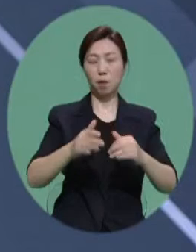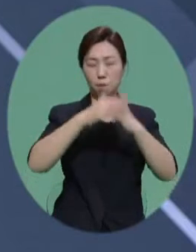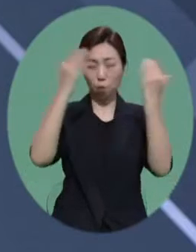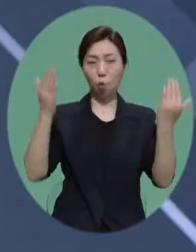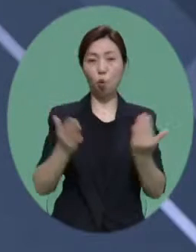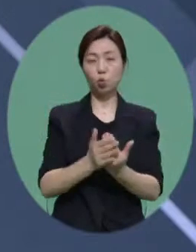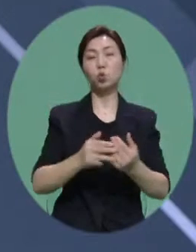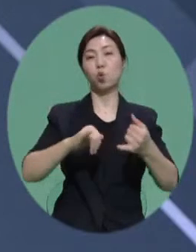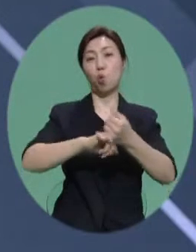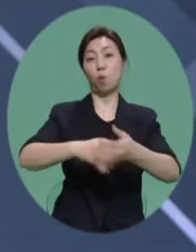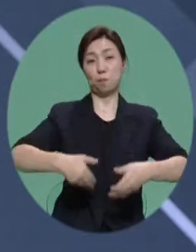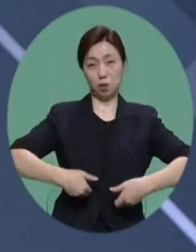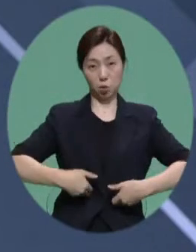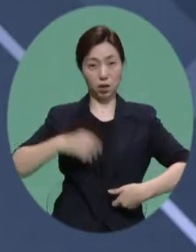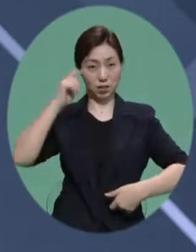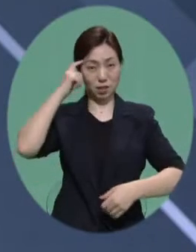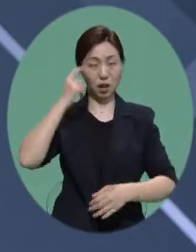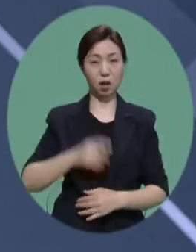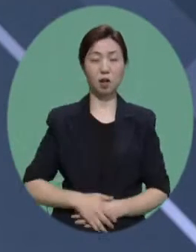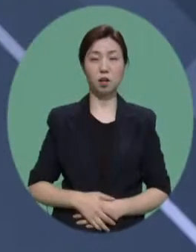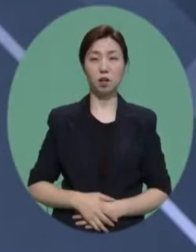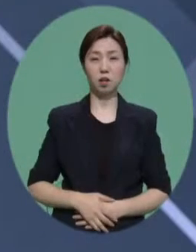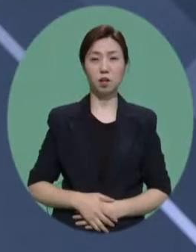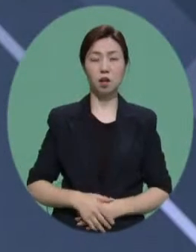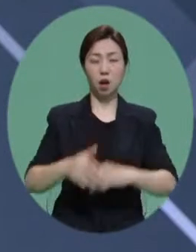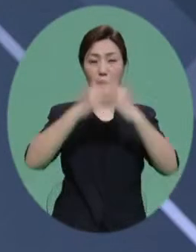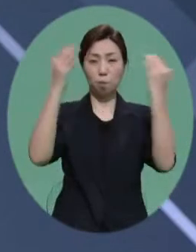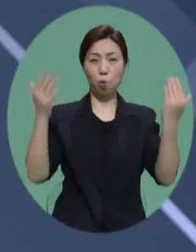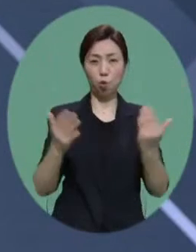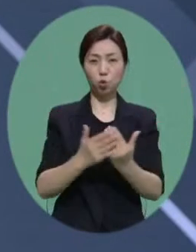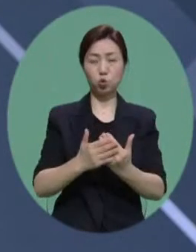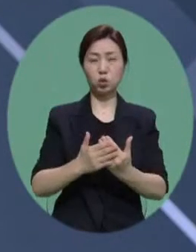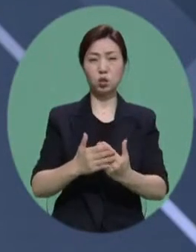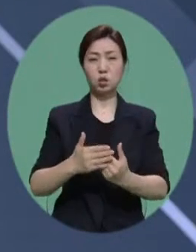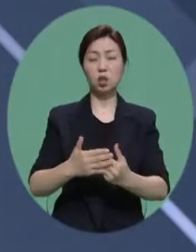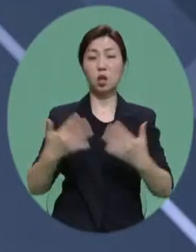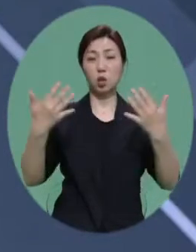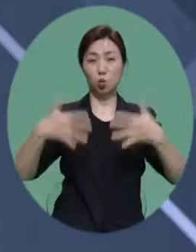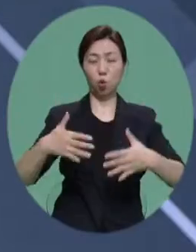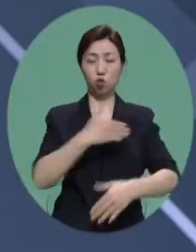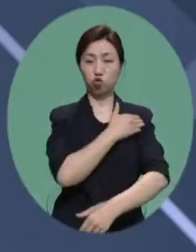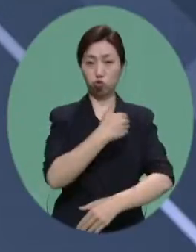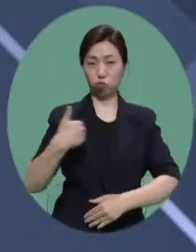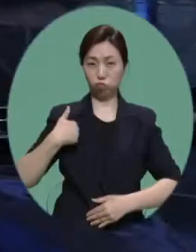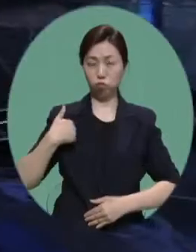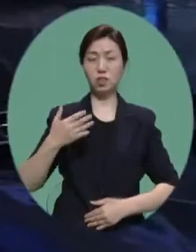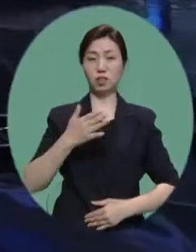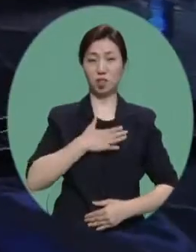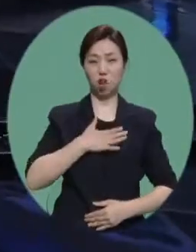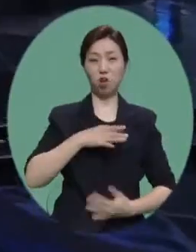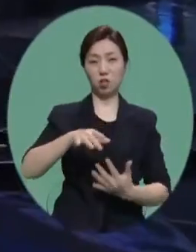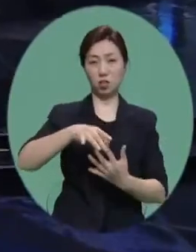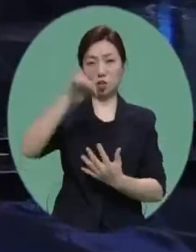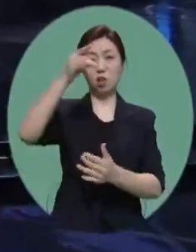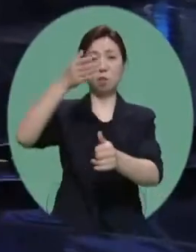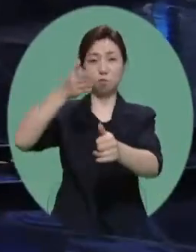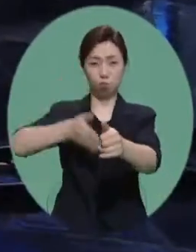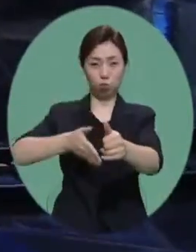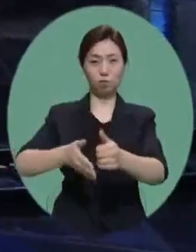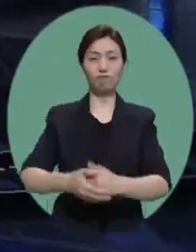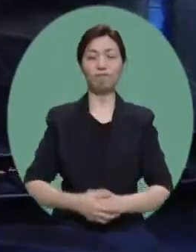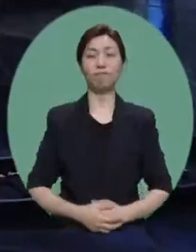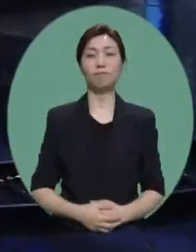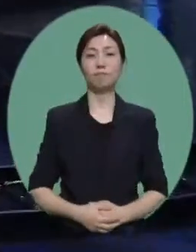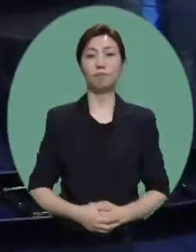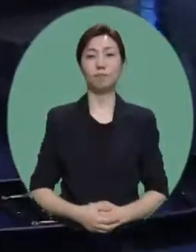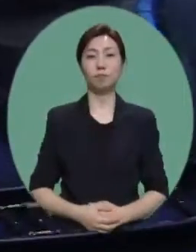생각합니다 어 저는 이런 모든 것을 갖춘 후 보입니다 안철수 해서 를 선택해 주시기 바랍니다 4